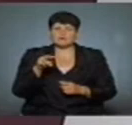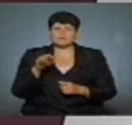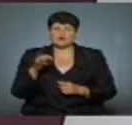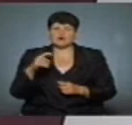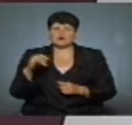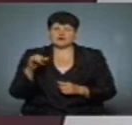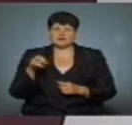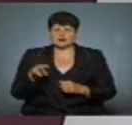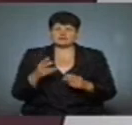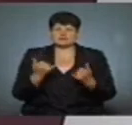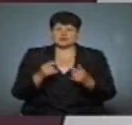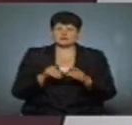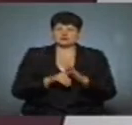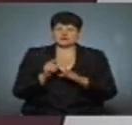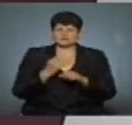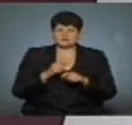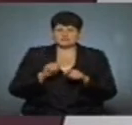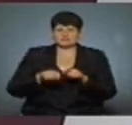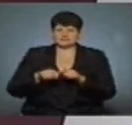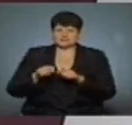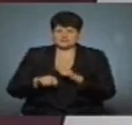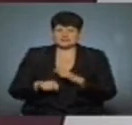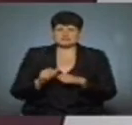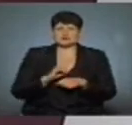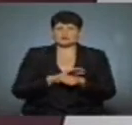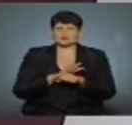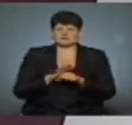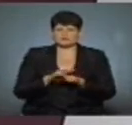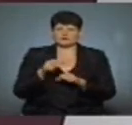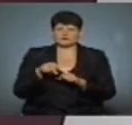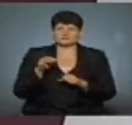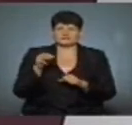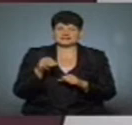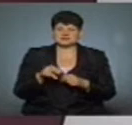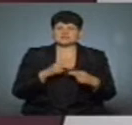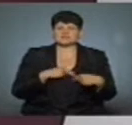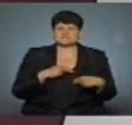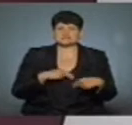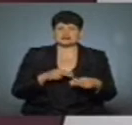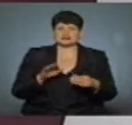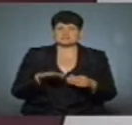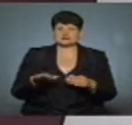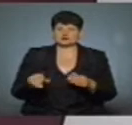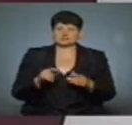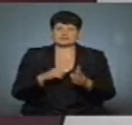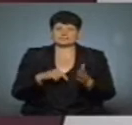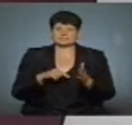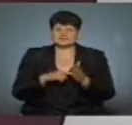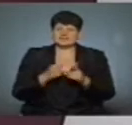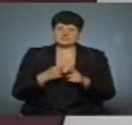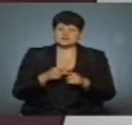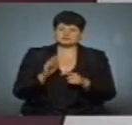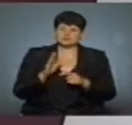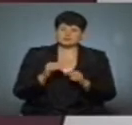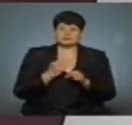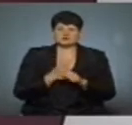почали робити експрес-тести на COVID-19 2030 працівникам садочків міста. Чи працюватимуть дитячі дошкільні